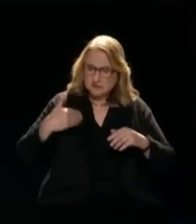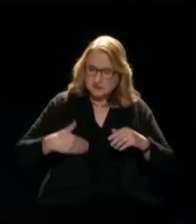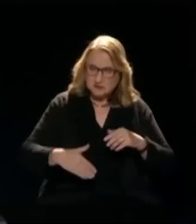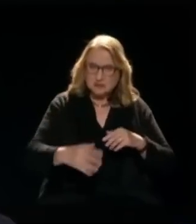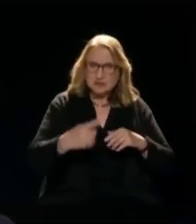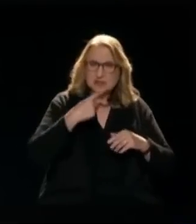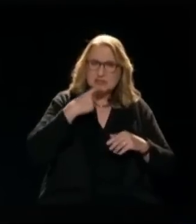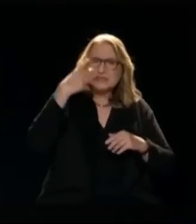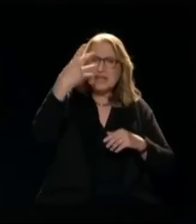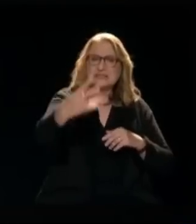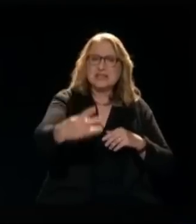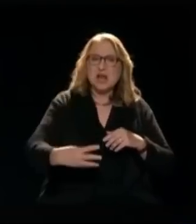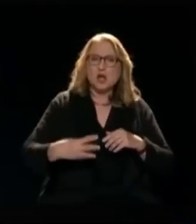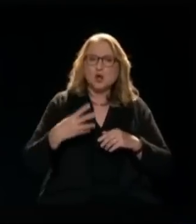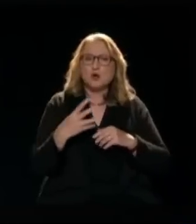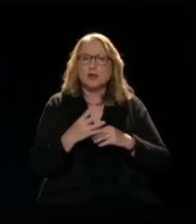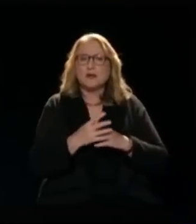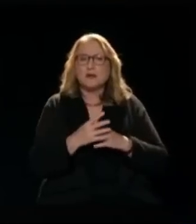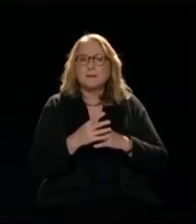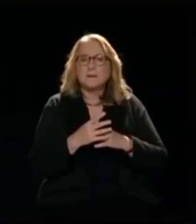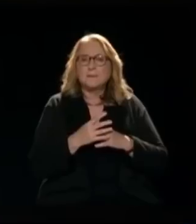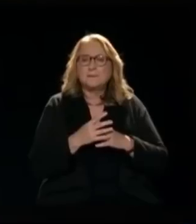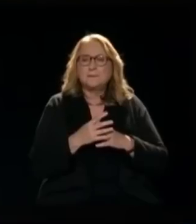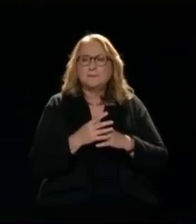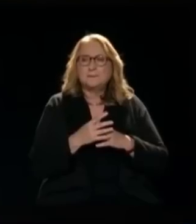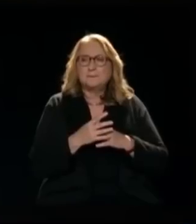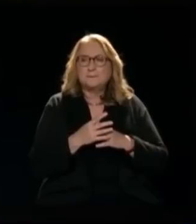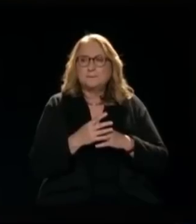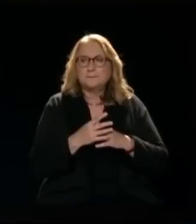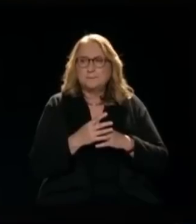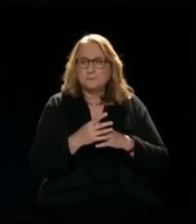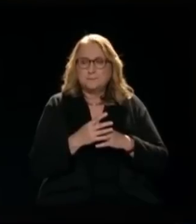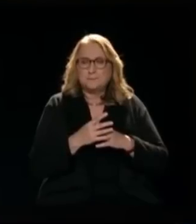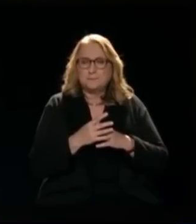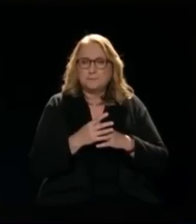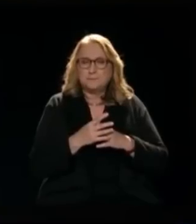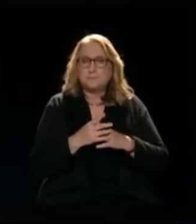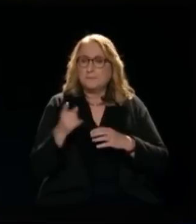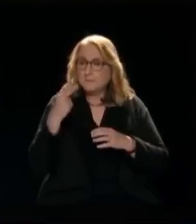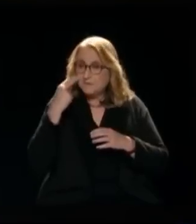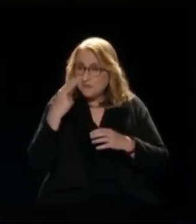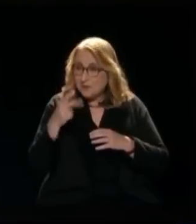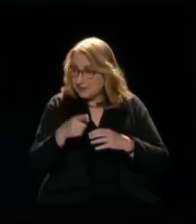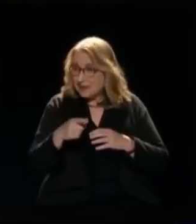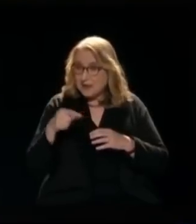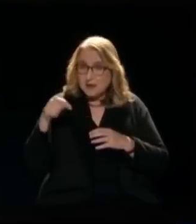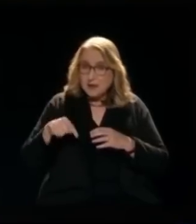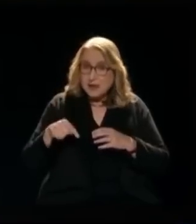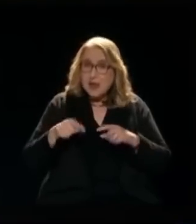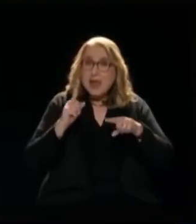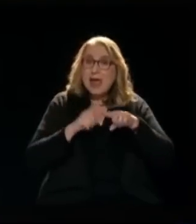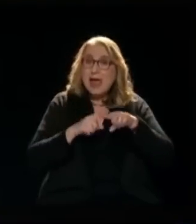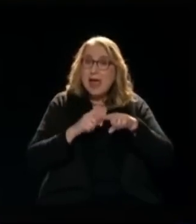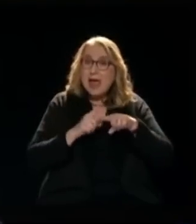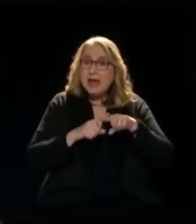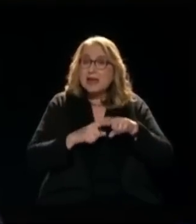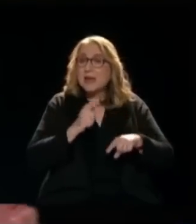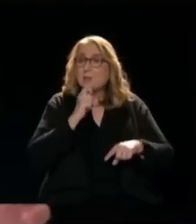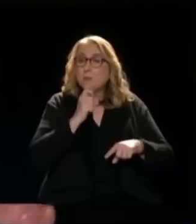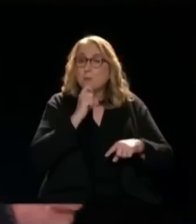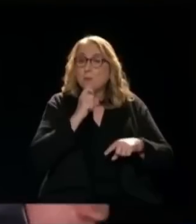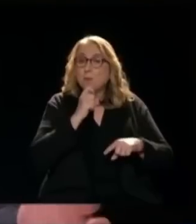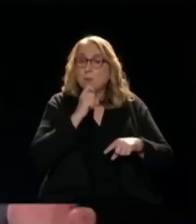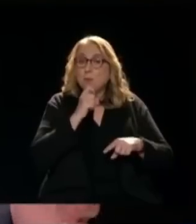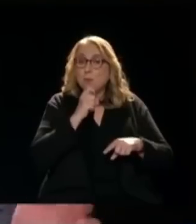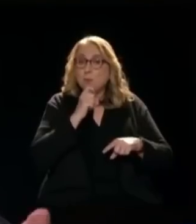τέτοιο λένε ότι και κοιτάξτε πόσο συχνά βλέπετε τελευταία Έλληνα πολιτικό να βρίσκεται